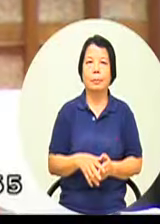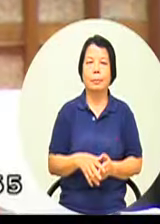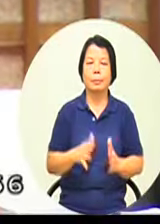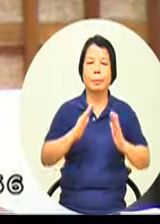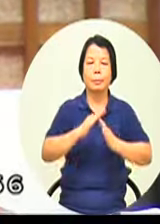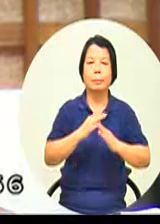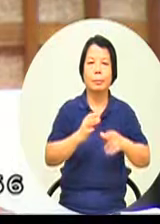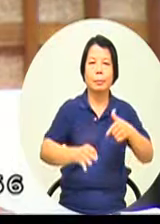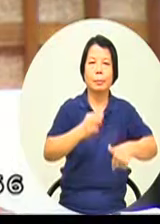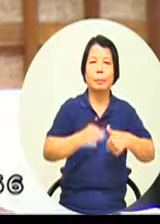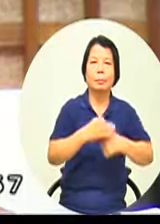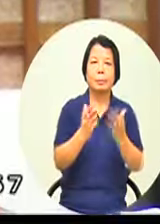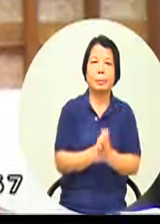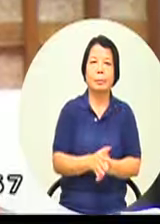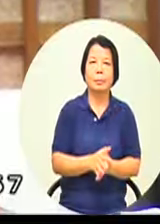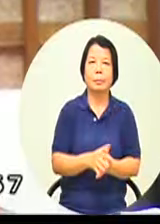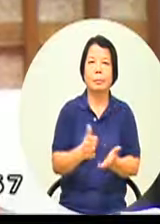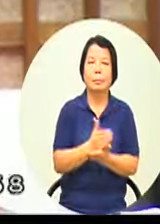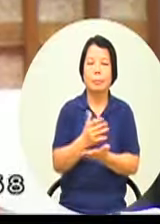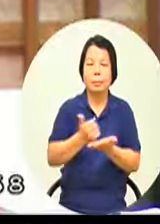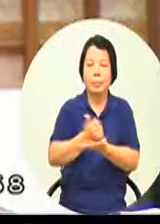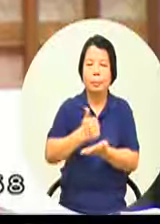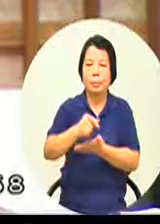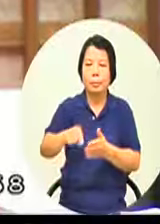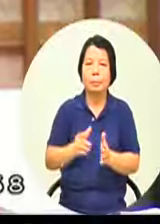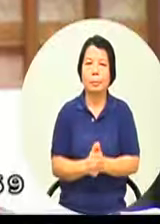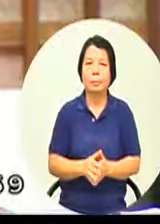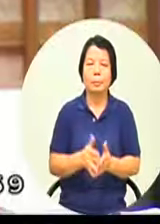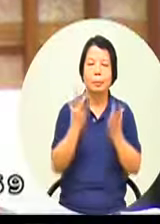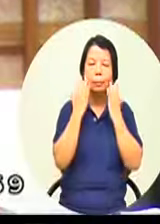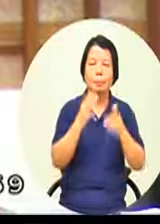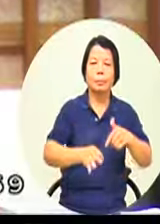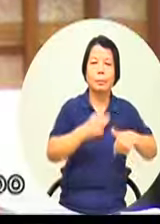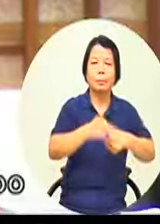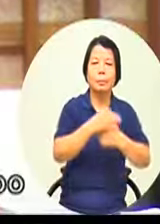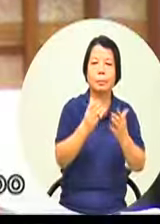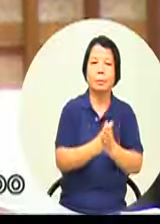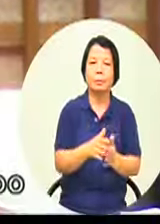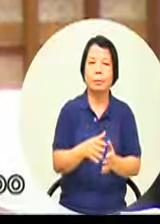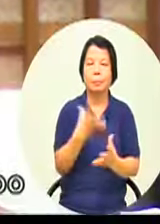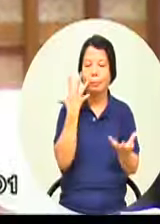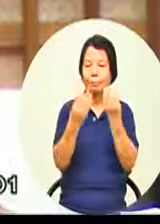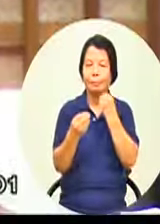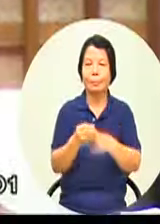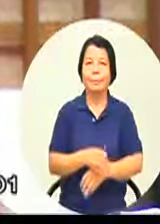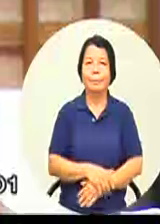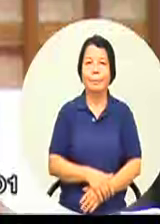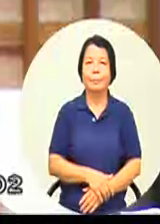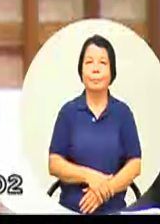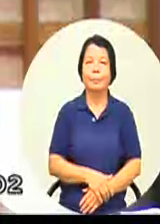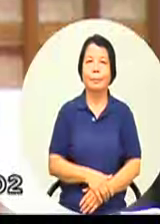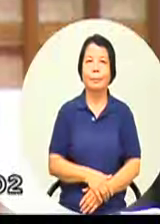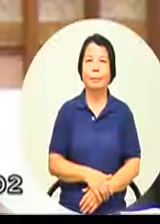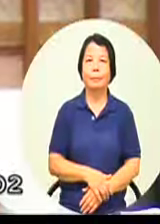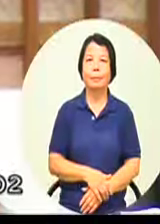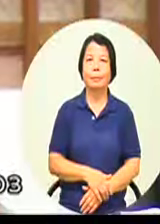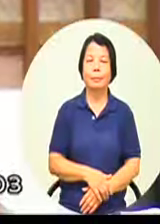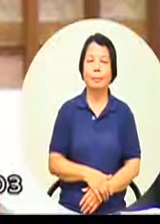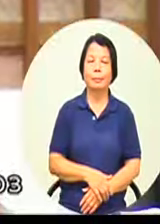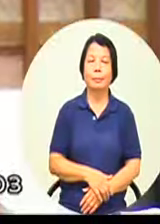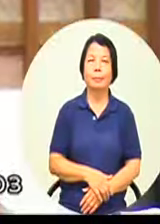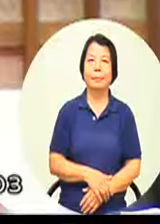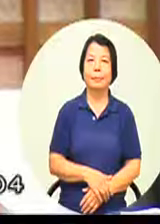讲的是批发啊。 我是叫你问你市价，你知道？好，这个部分，局